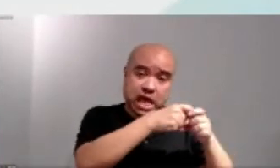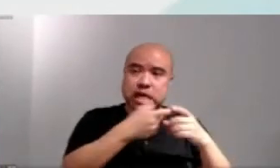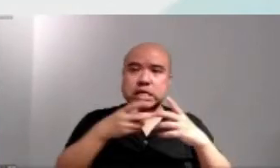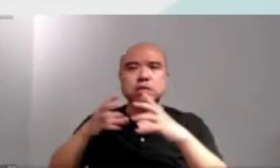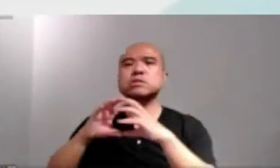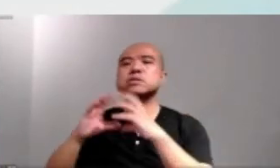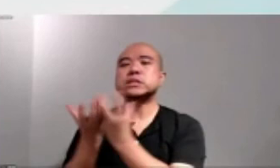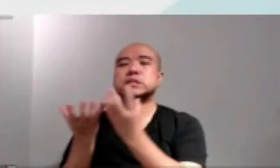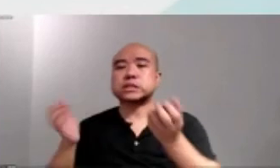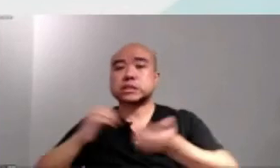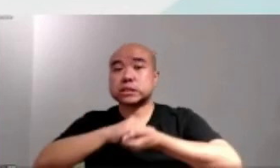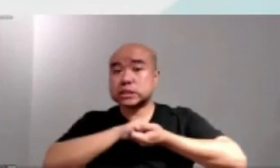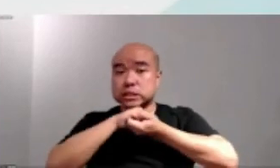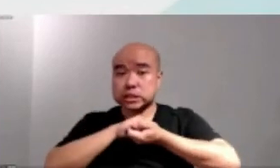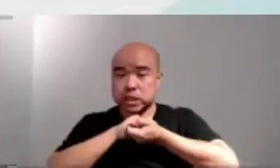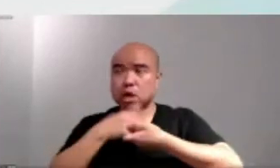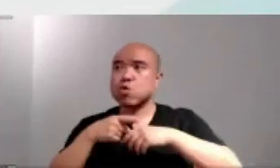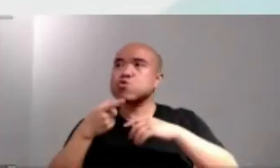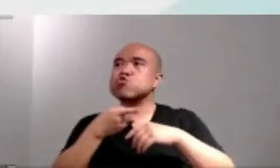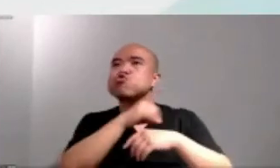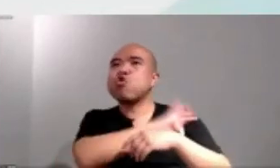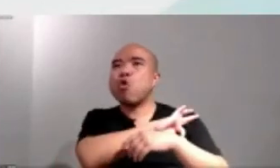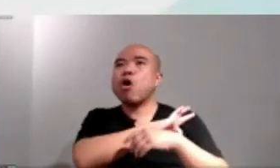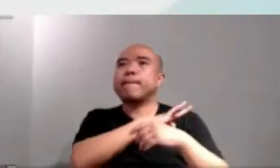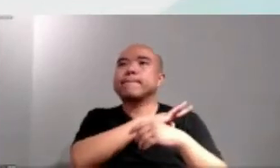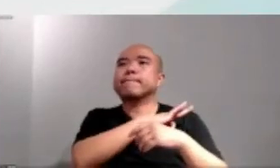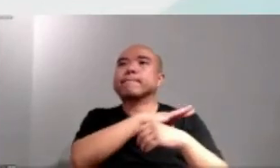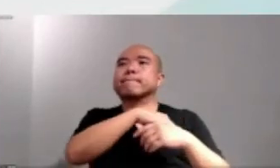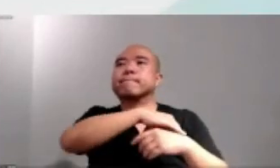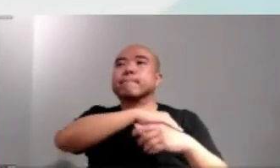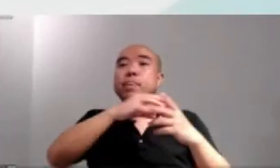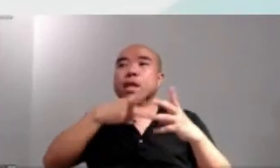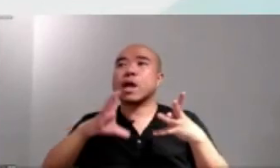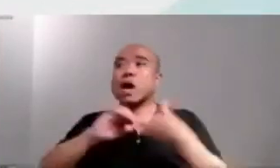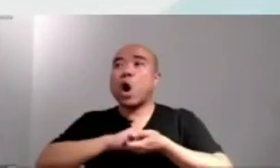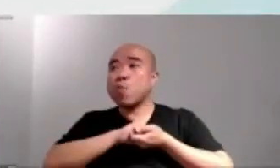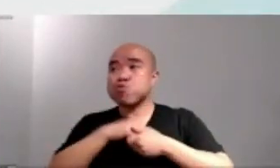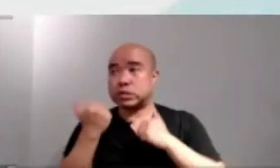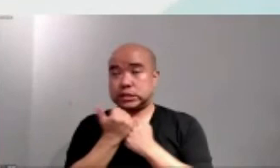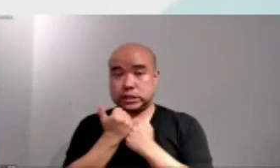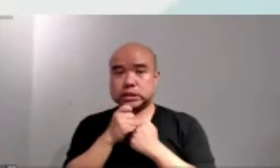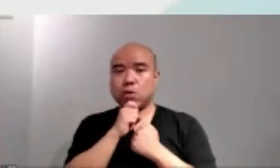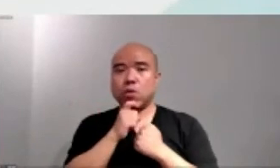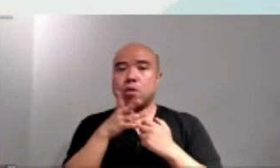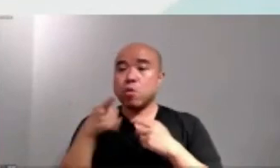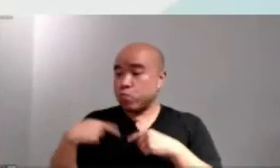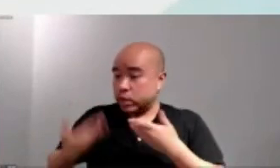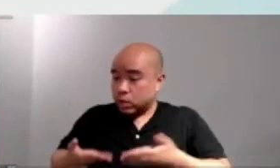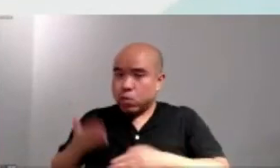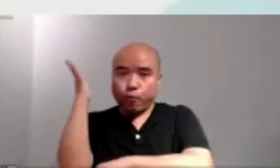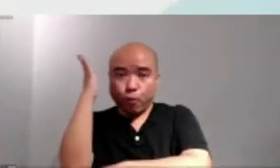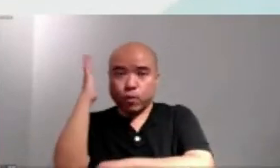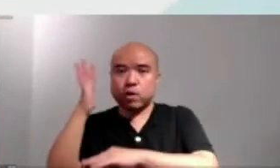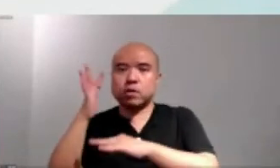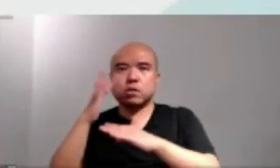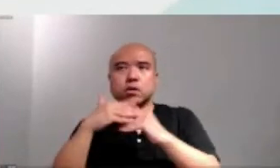界別咧，亦都同唔同嘅團體嘅合作，同埋有佢哋嘅支持嘅。除咗社企民間高峰會之外咧，亦都有